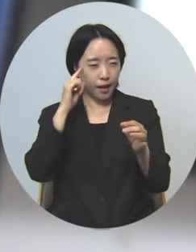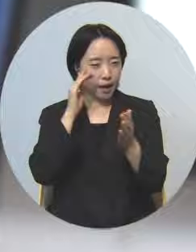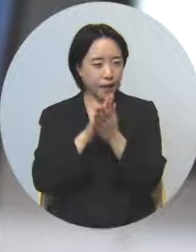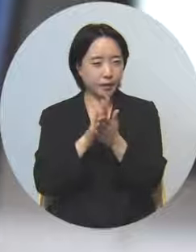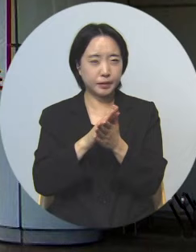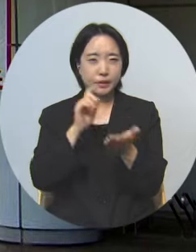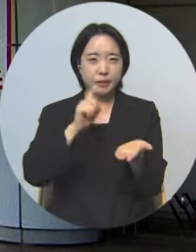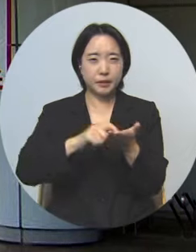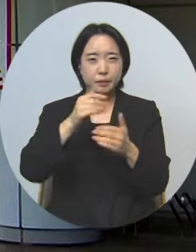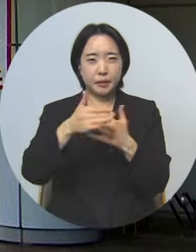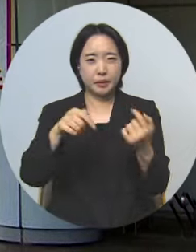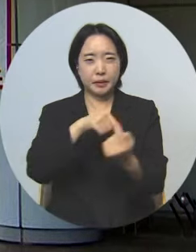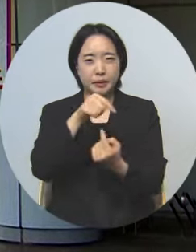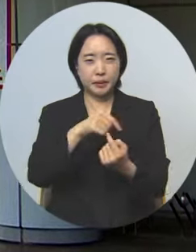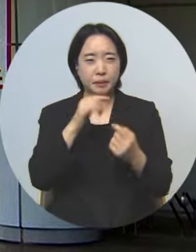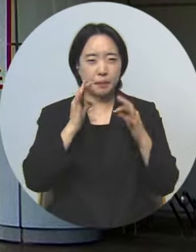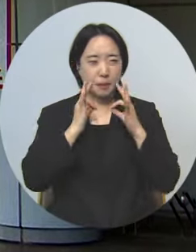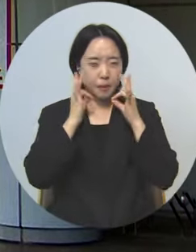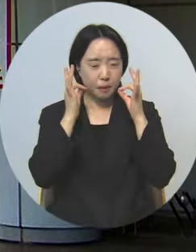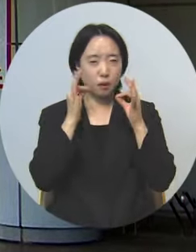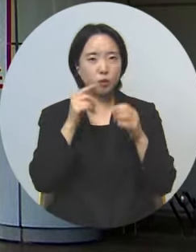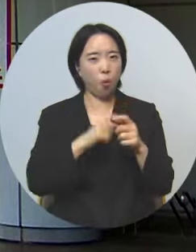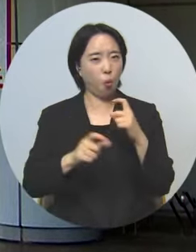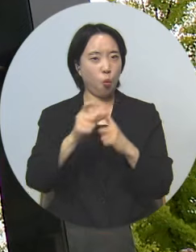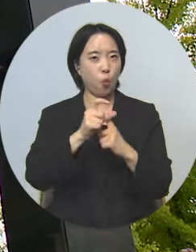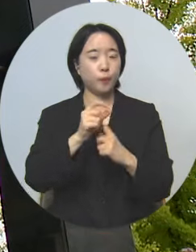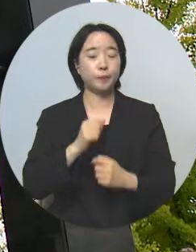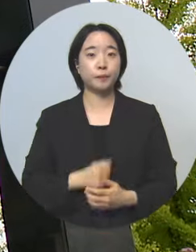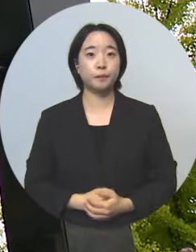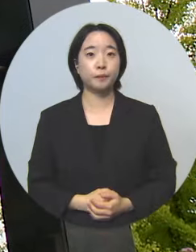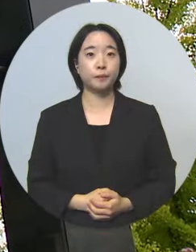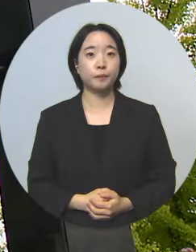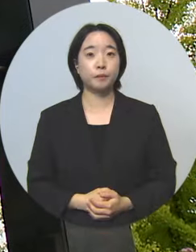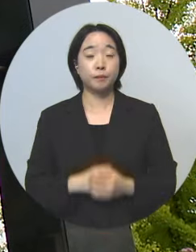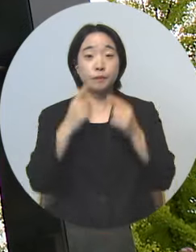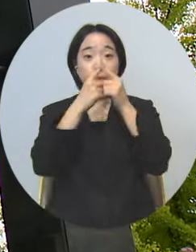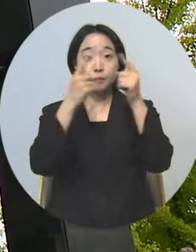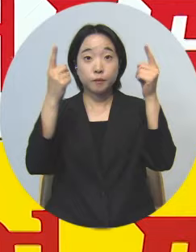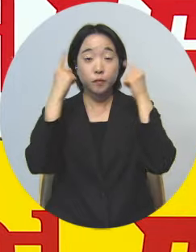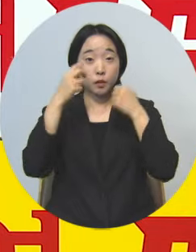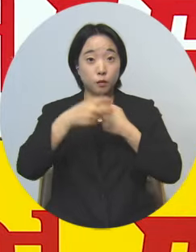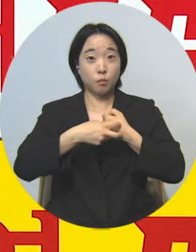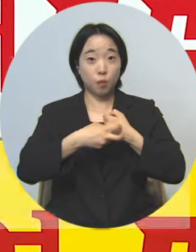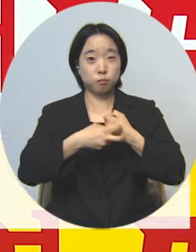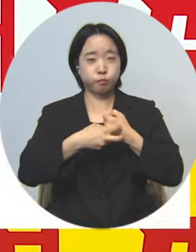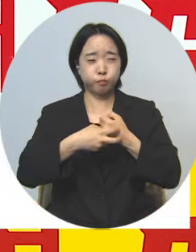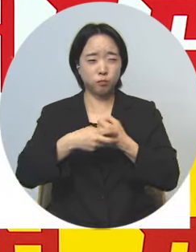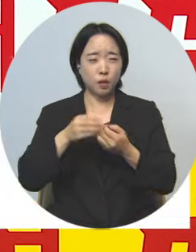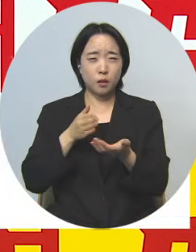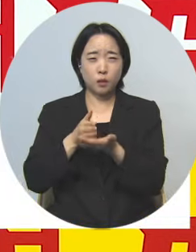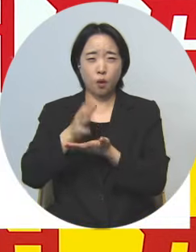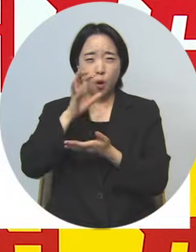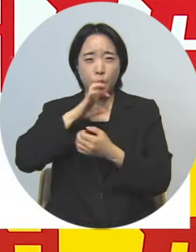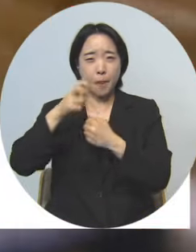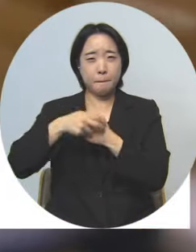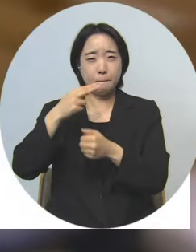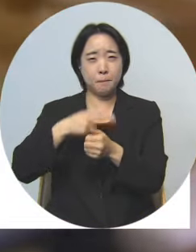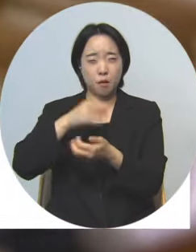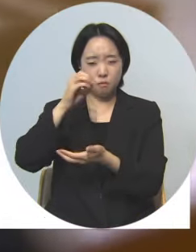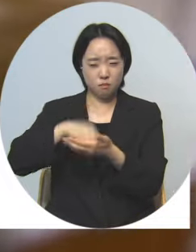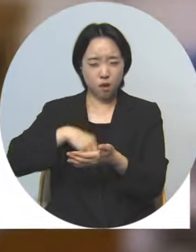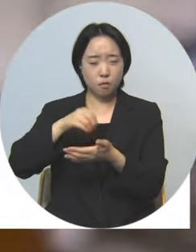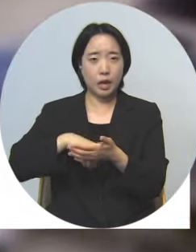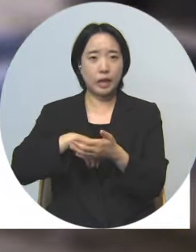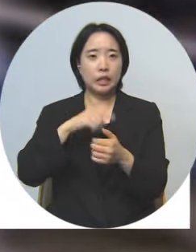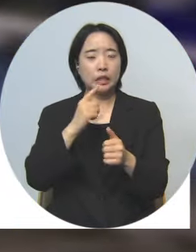마련해 시행 중이라는 설명입니다 대학 병원의 경우 전공이 이탈로 인력난이 심해지고 있고 중소